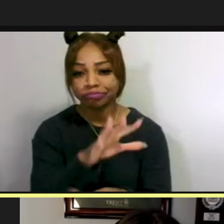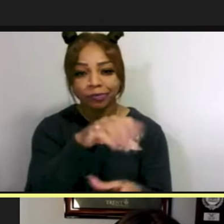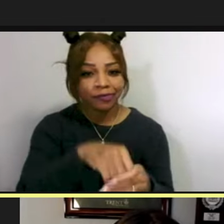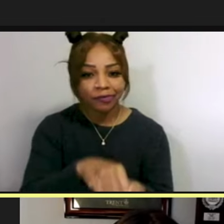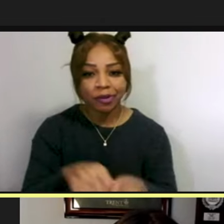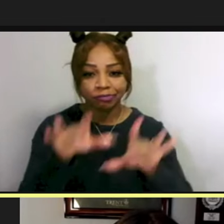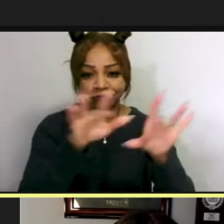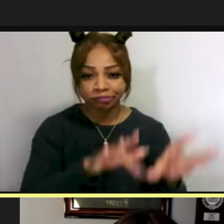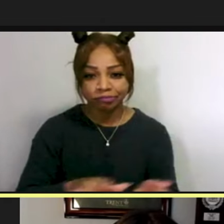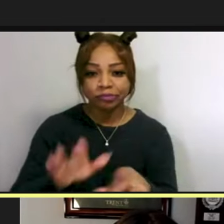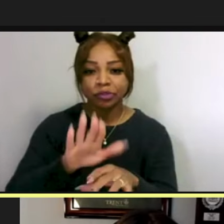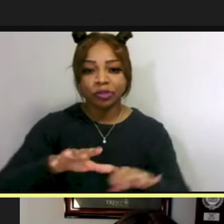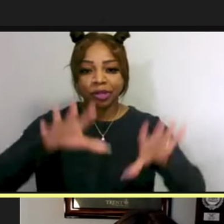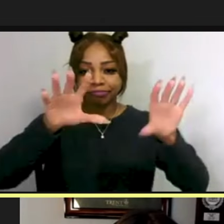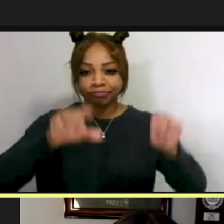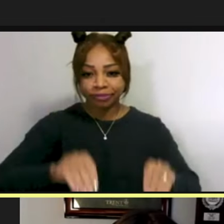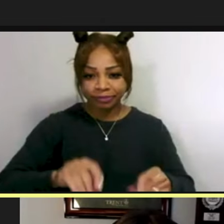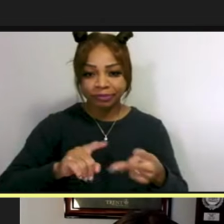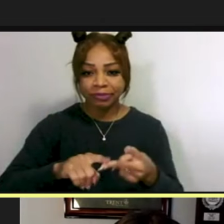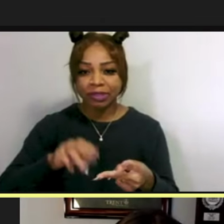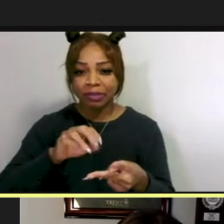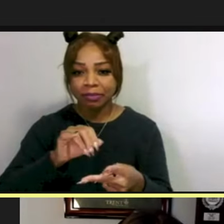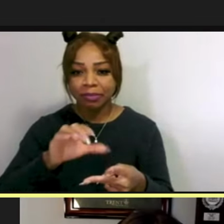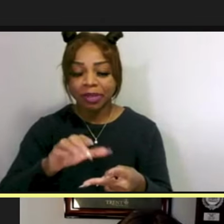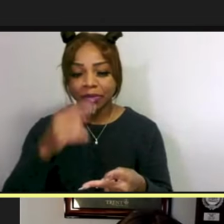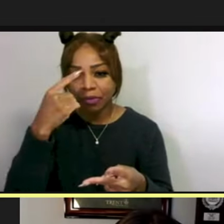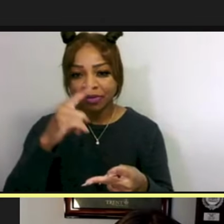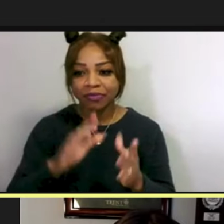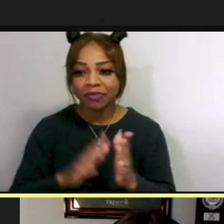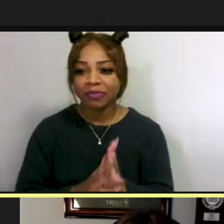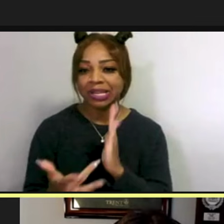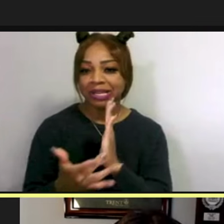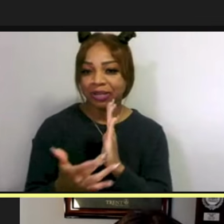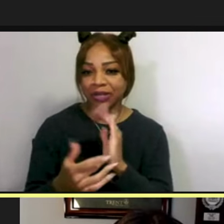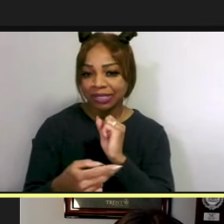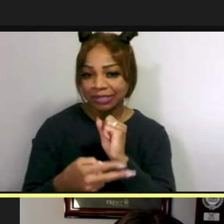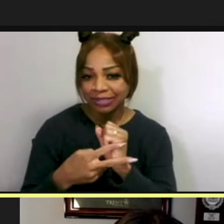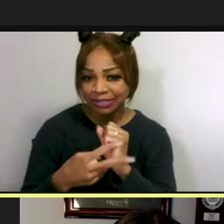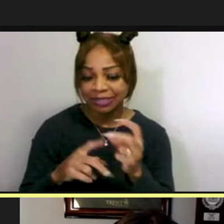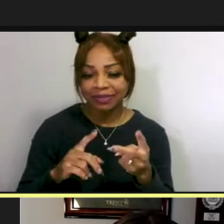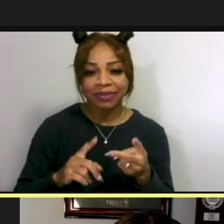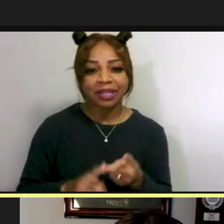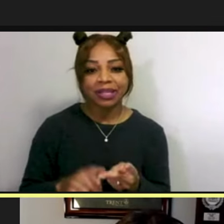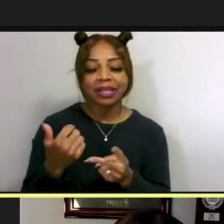Et maintenant, vos micros ont été éteints